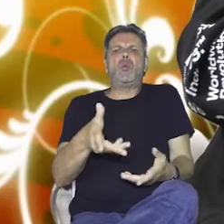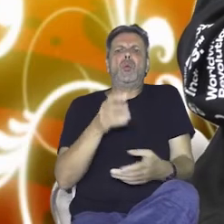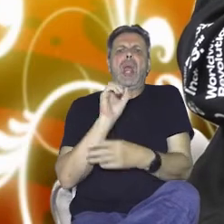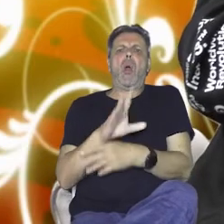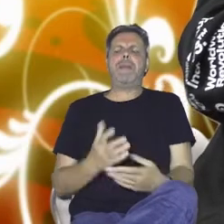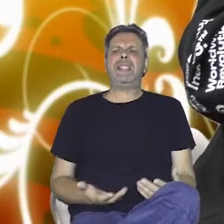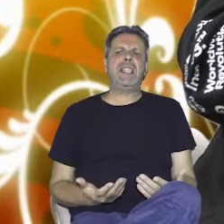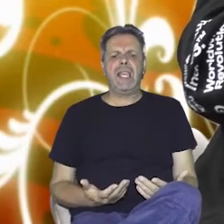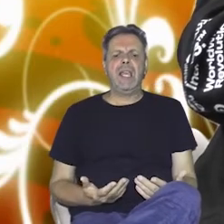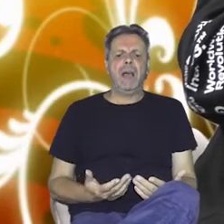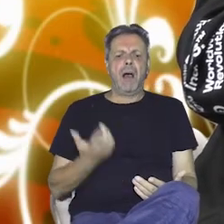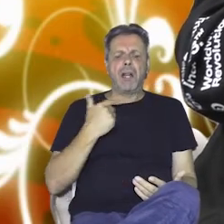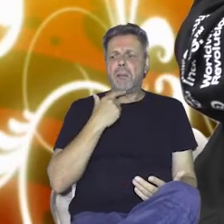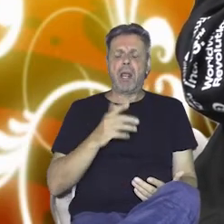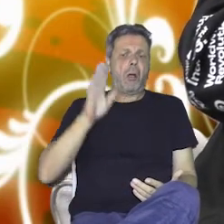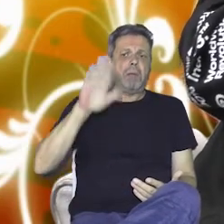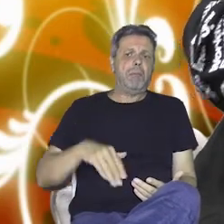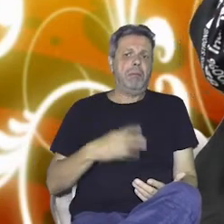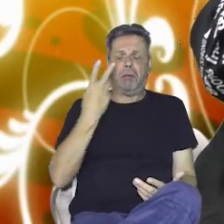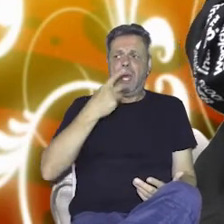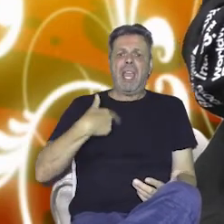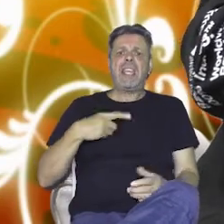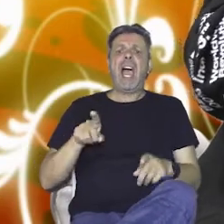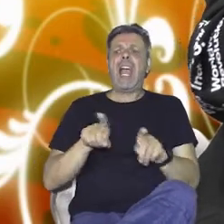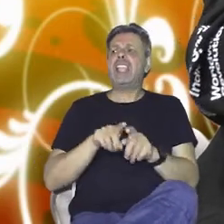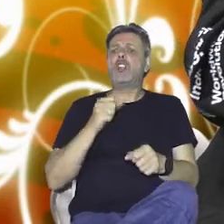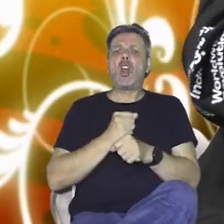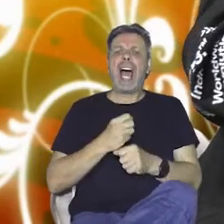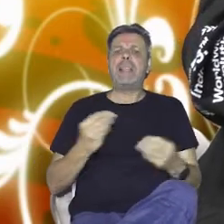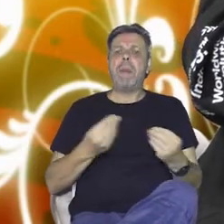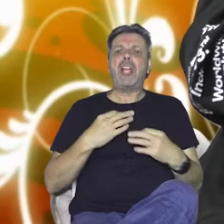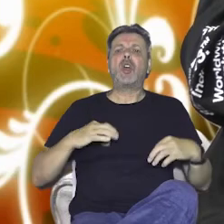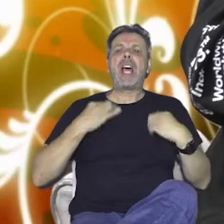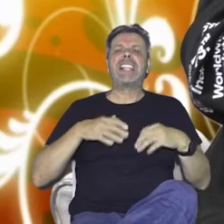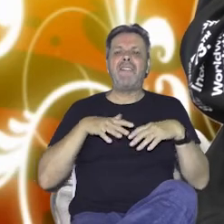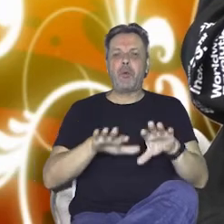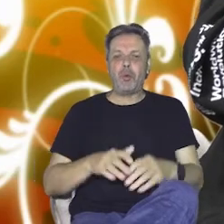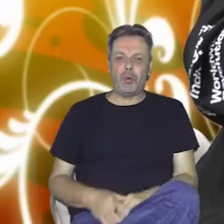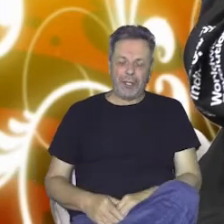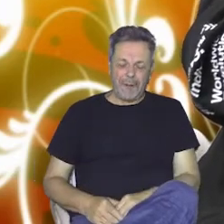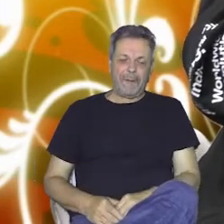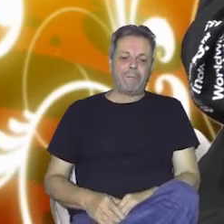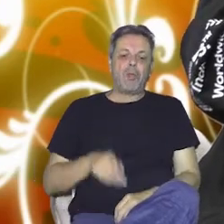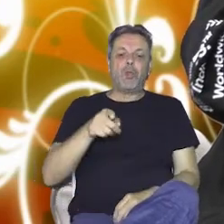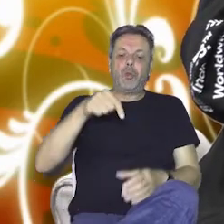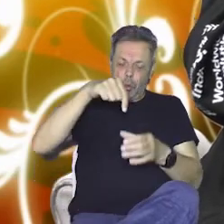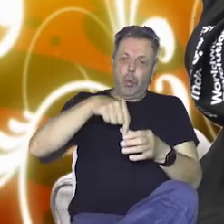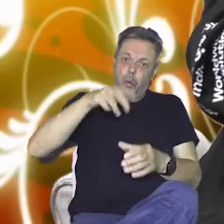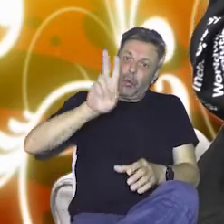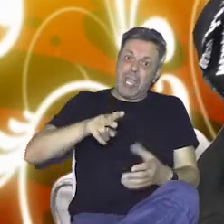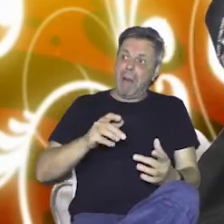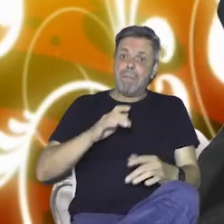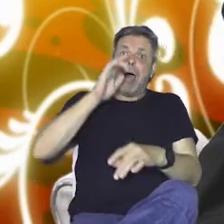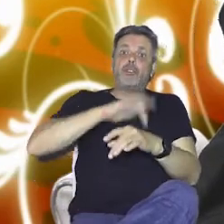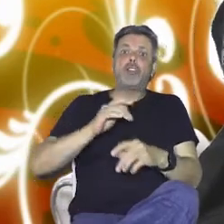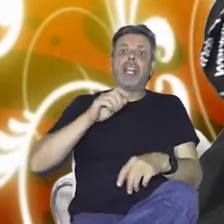to je, onda sam rekao, pa i ja radim nešto na zdravlju ljudi. Pa, apsolutno. Ima tu nekih dodirnih točaka, pa